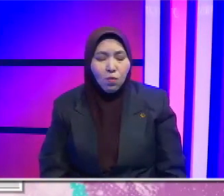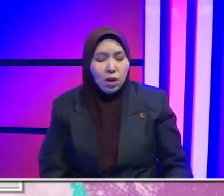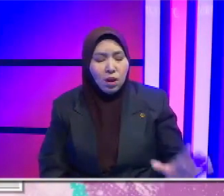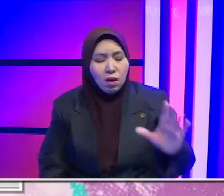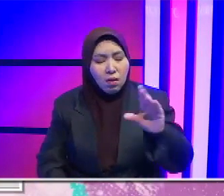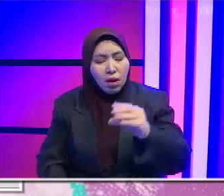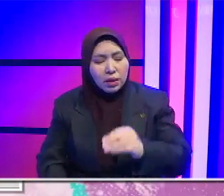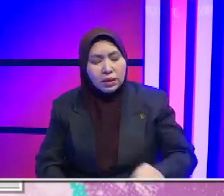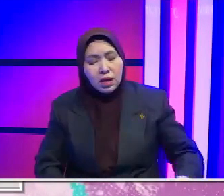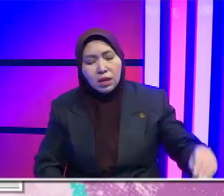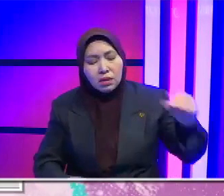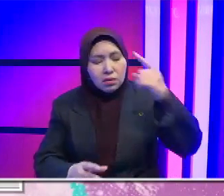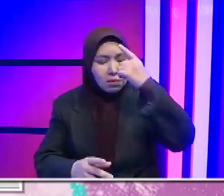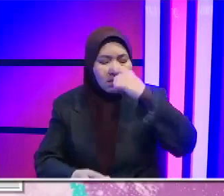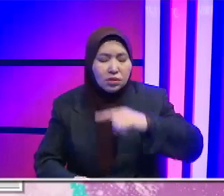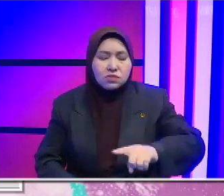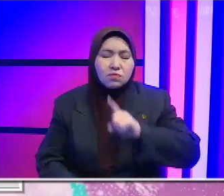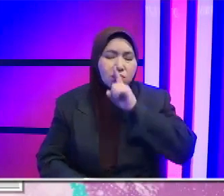ولقد